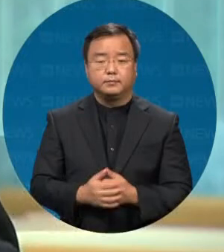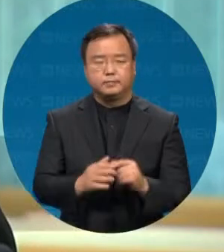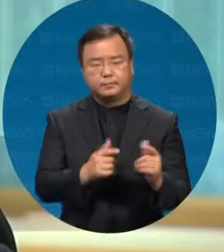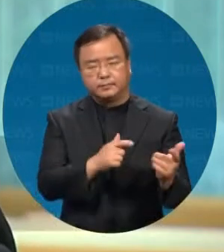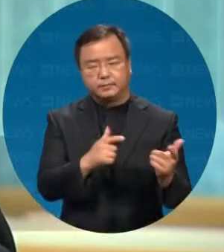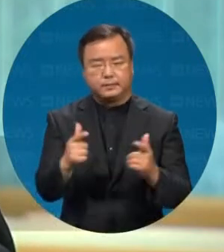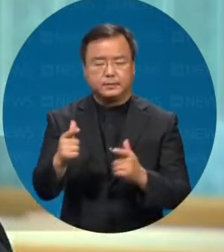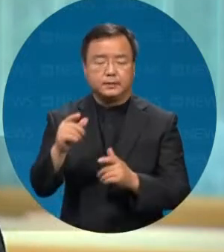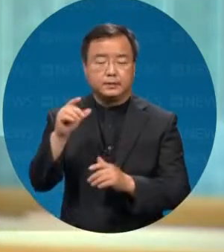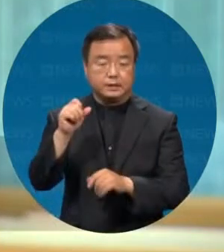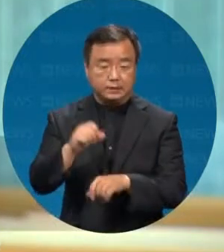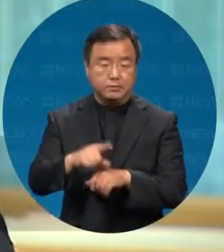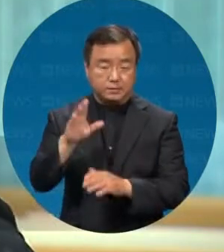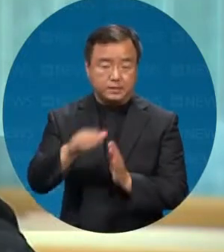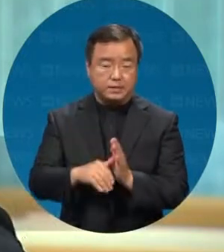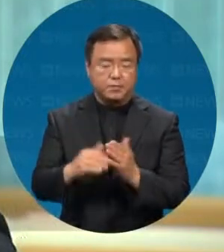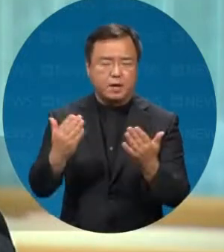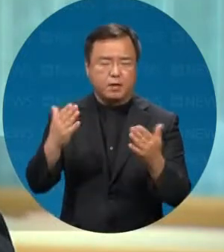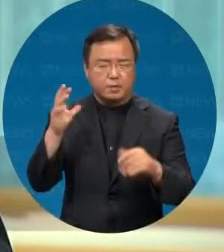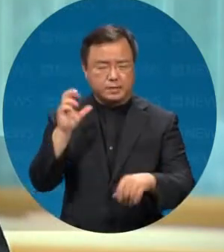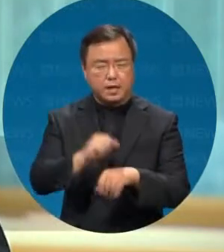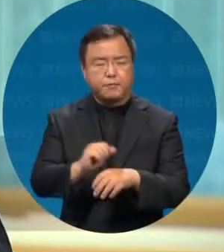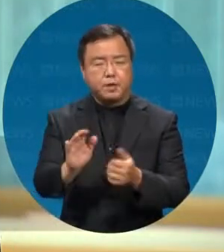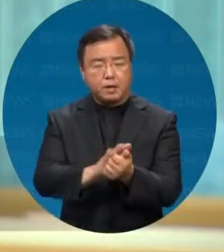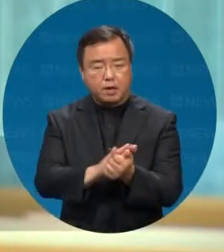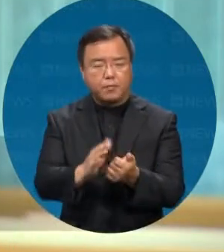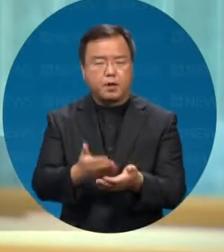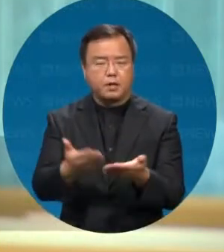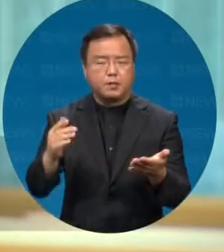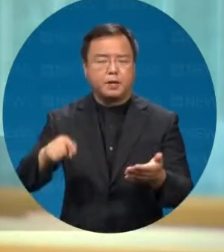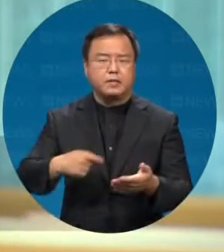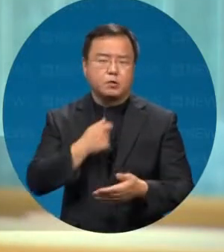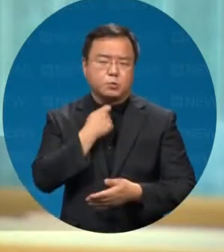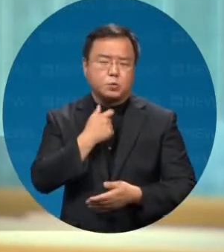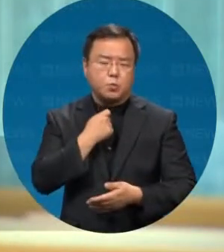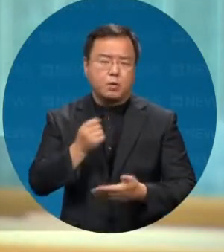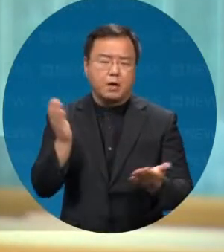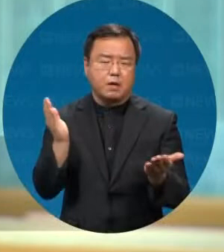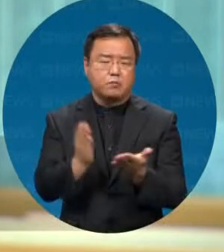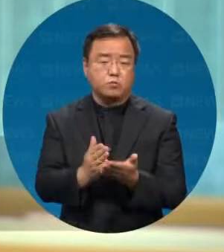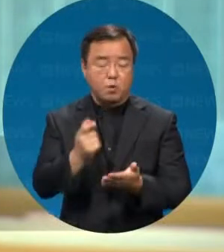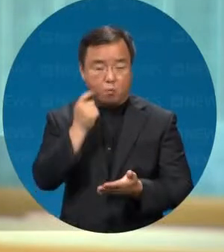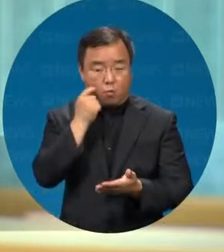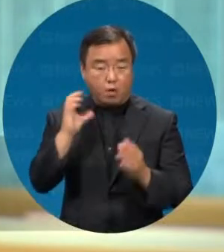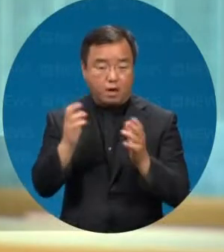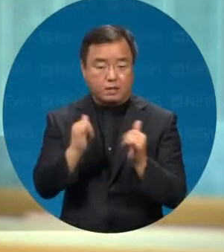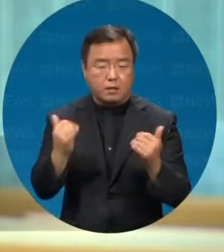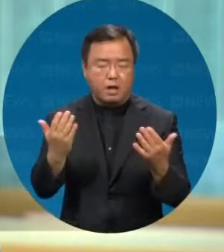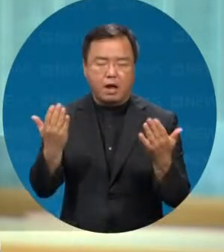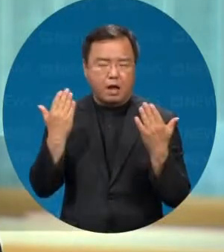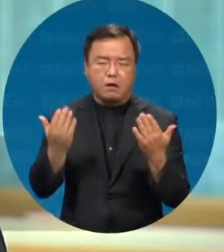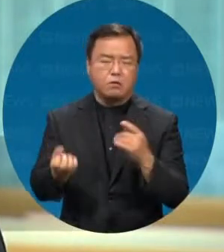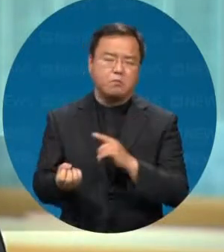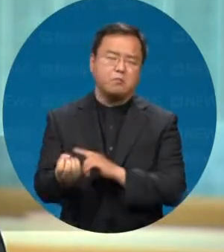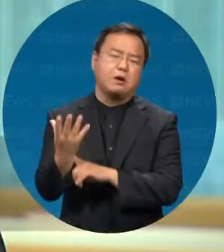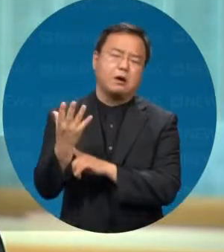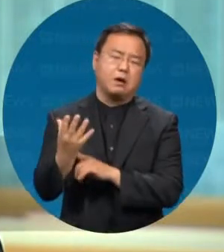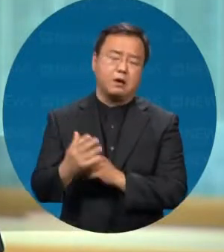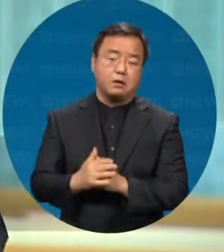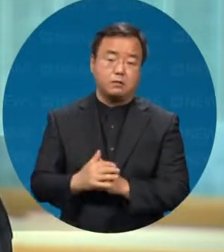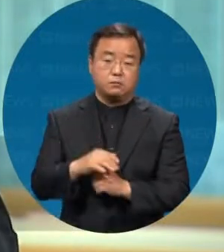다양성의 시대니까 학교가 아무리 잘해줘도 자기의 욕구를 충족시키지 못한 아이들은 학교를 그만둬요. 이런